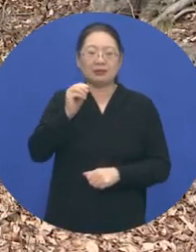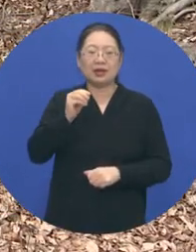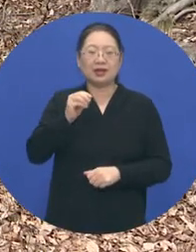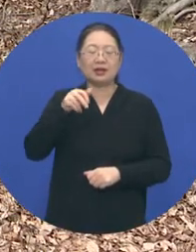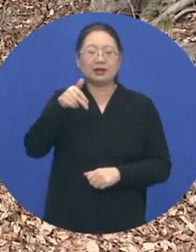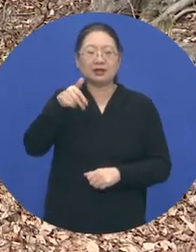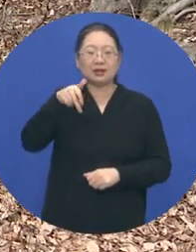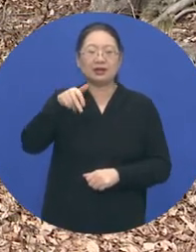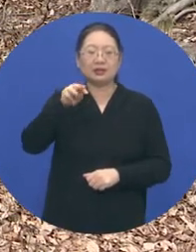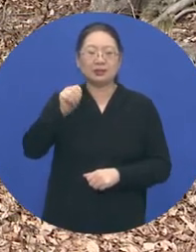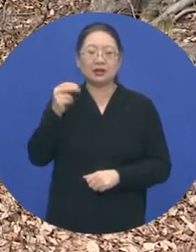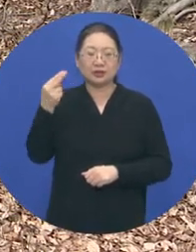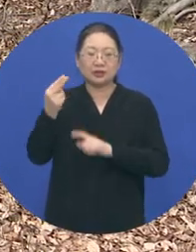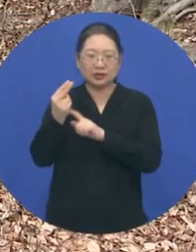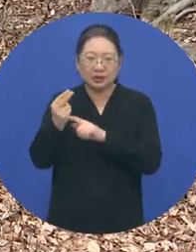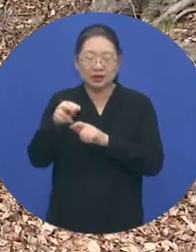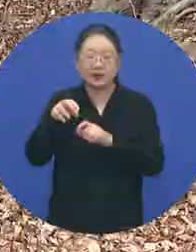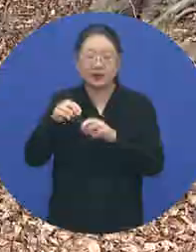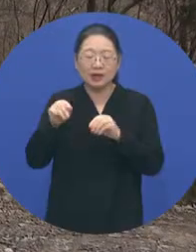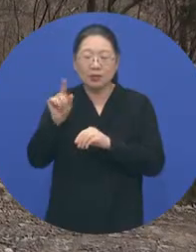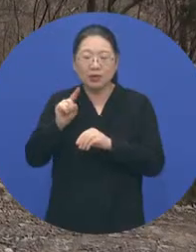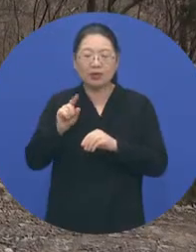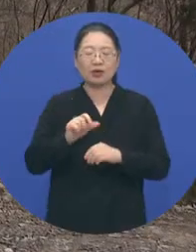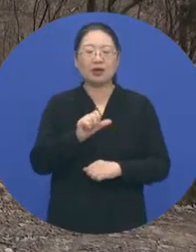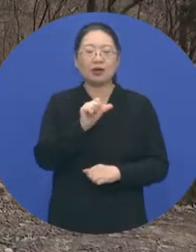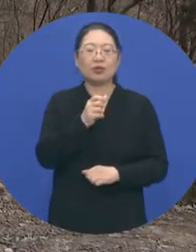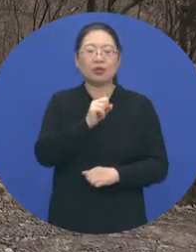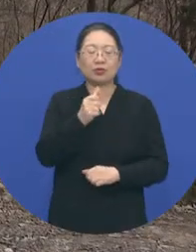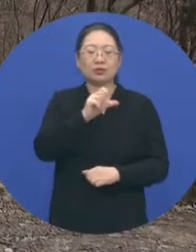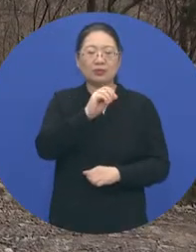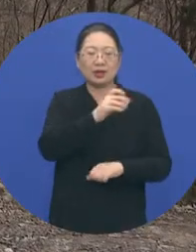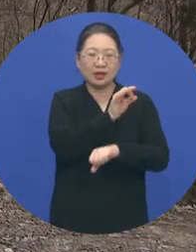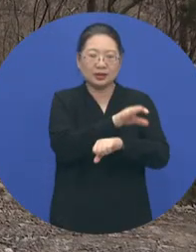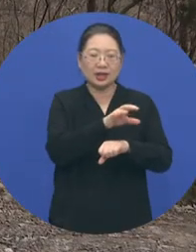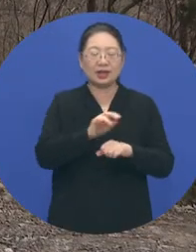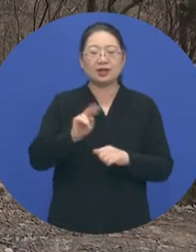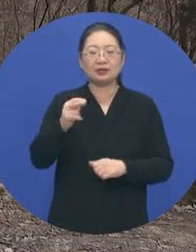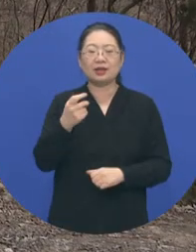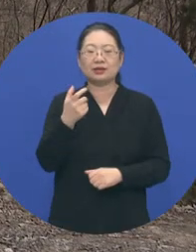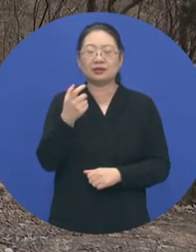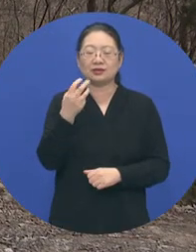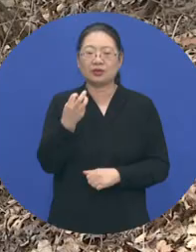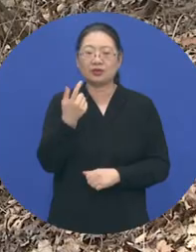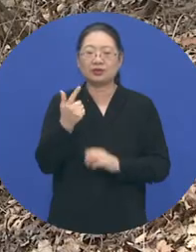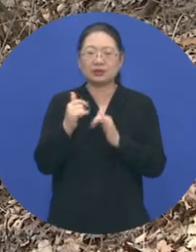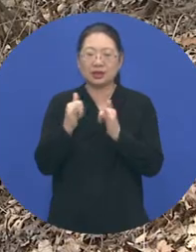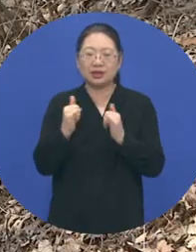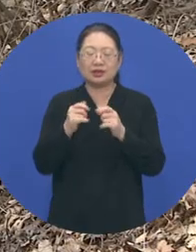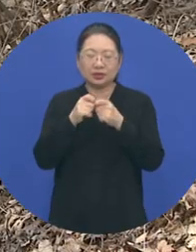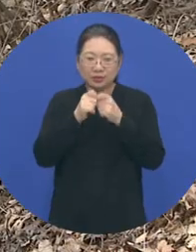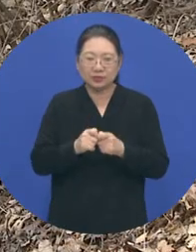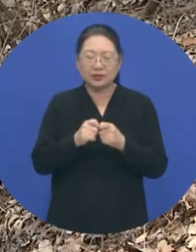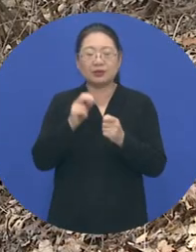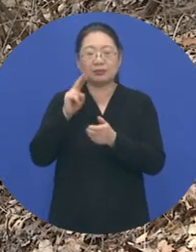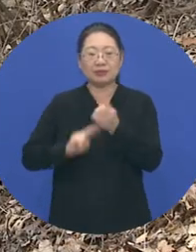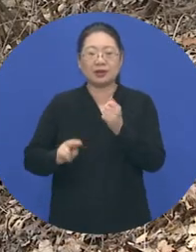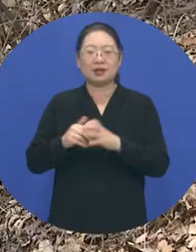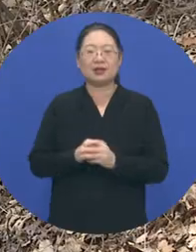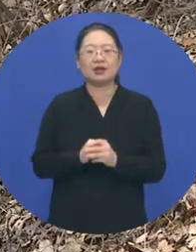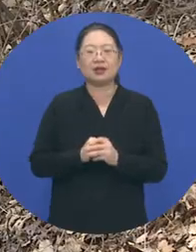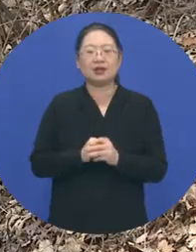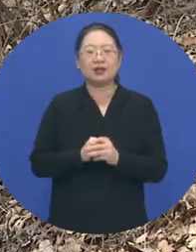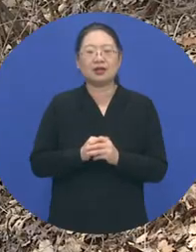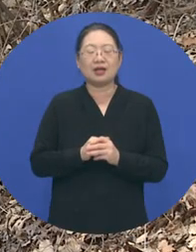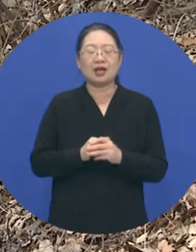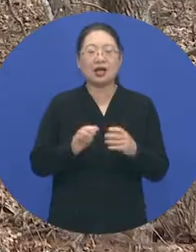이마입니다 한 기획부동산이 이땅을 5억 5천만 원에 사서 26명에게 팔았습니다